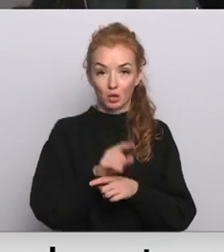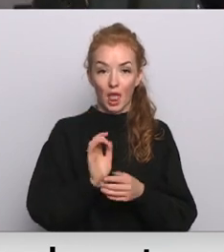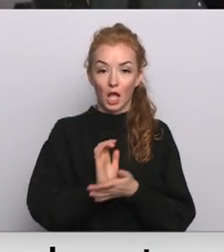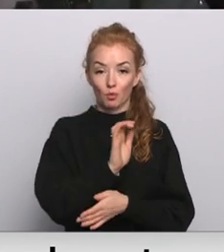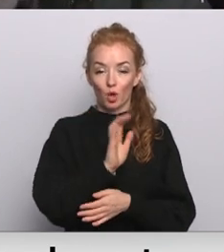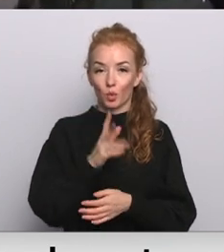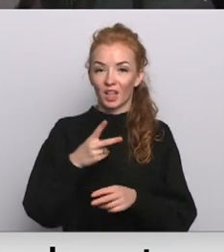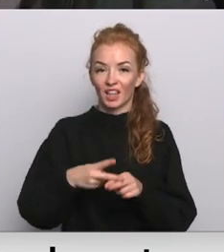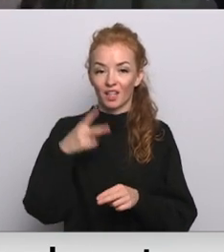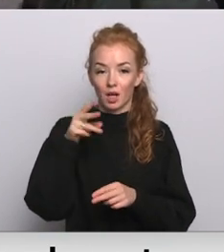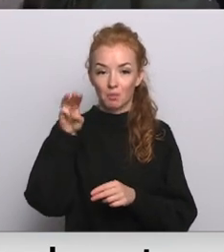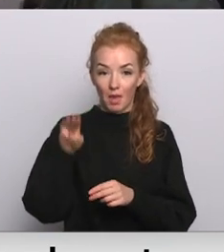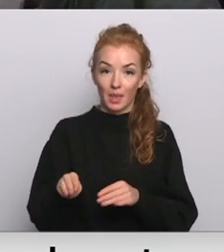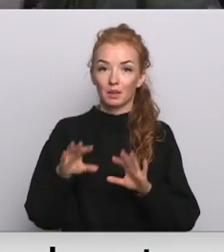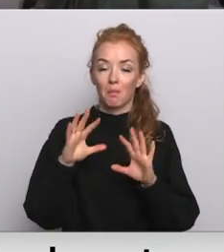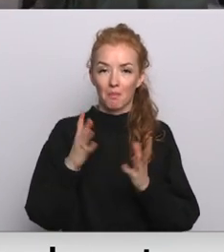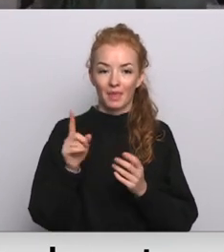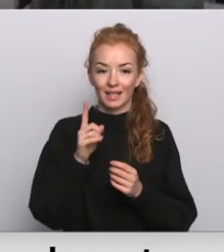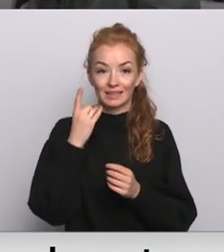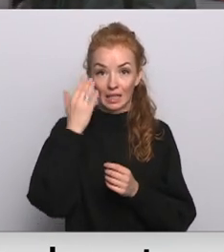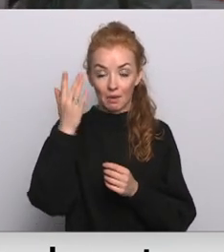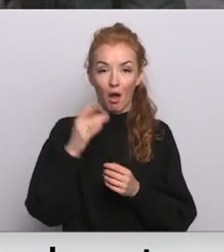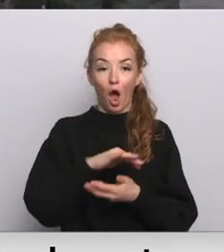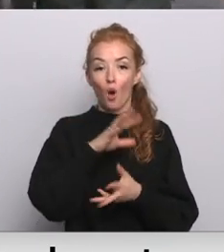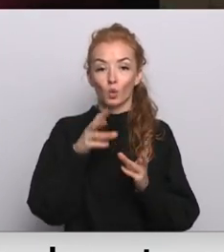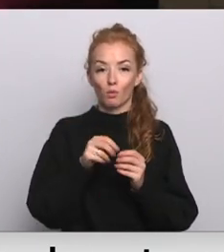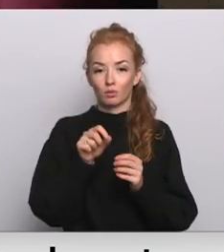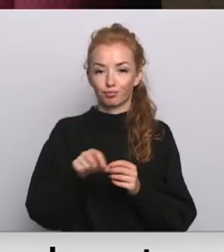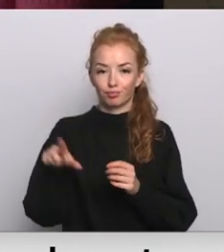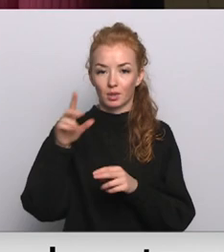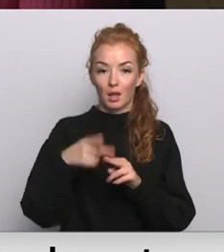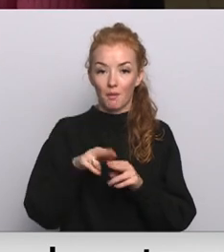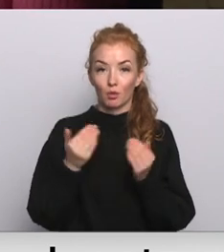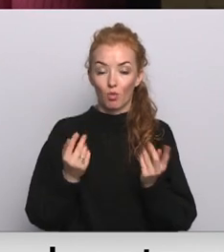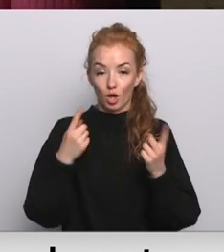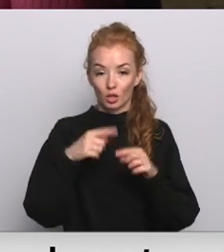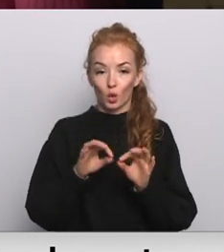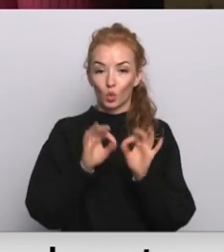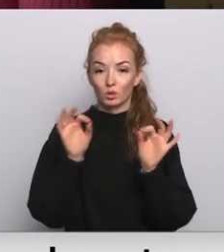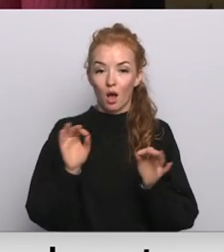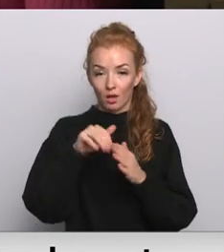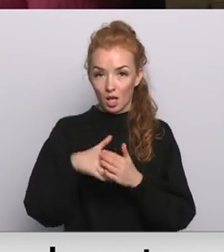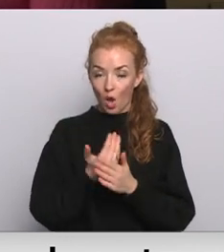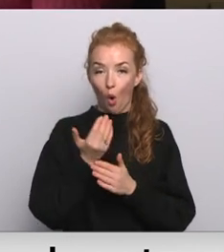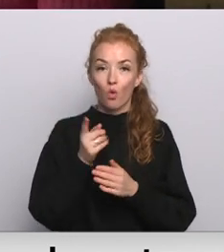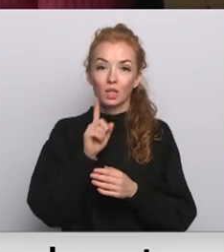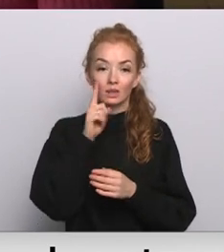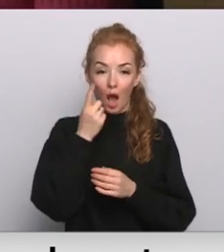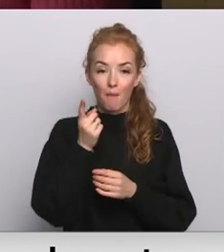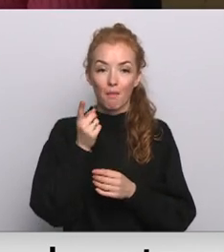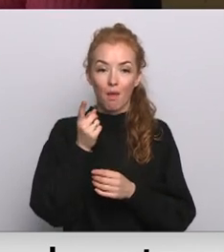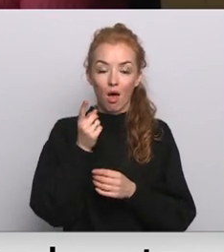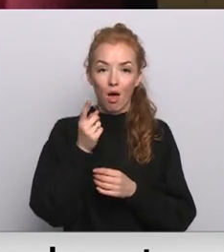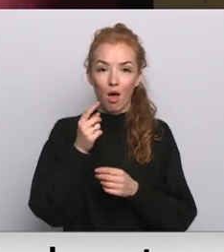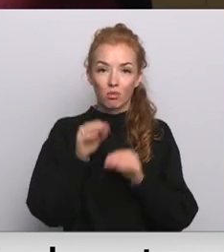būšot divas reizes mēnesī, bet esot cerības kāpjums pieaugšot. Tāpēc jau šobrīd uzsākt jaunas skābētavas būvniecība, bet